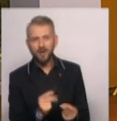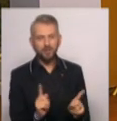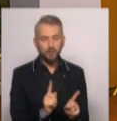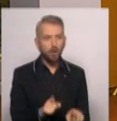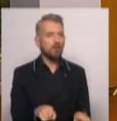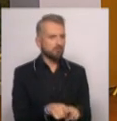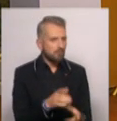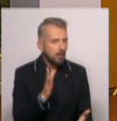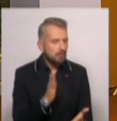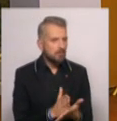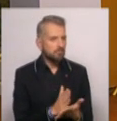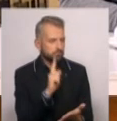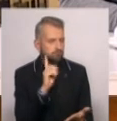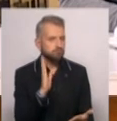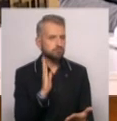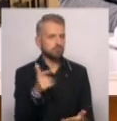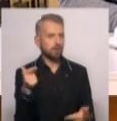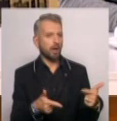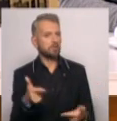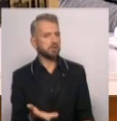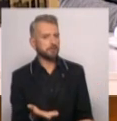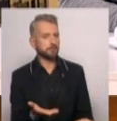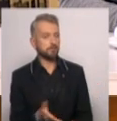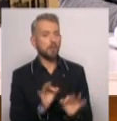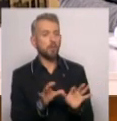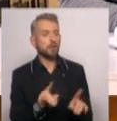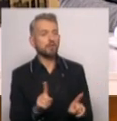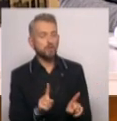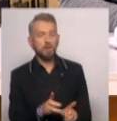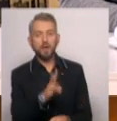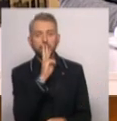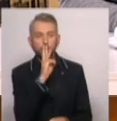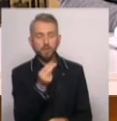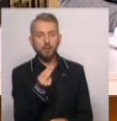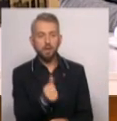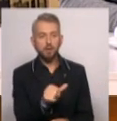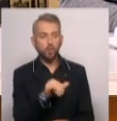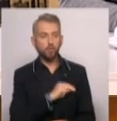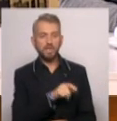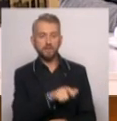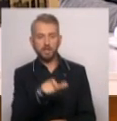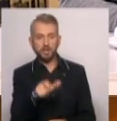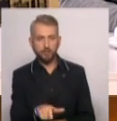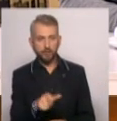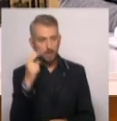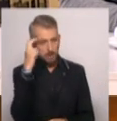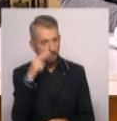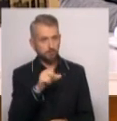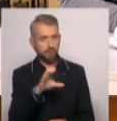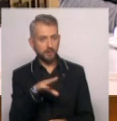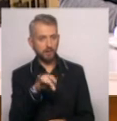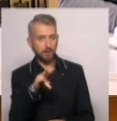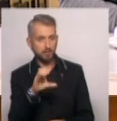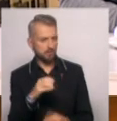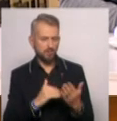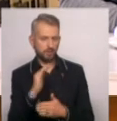хами. Пояснюється це тим, що заробітна платня у працівників Київпастрансу невисока, як